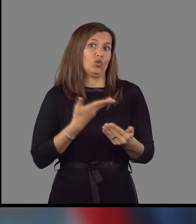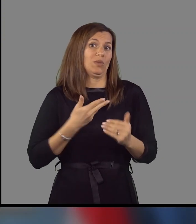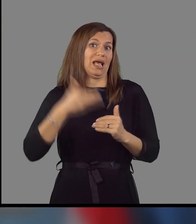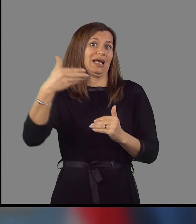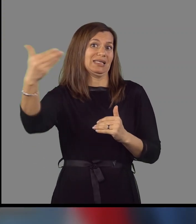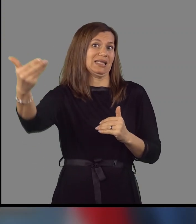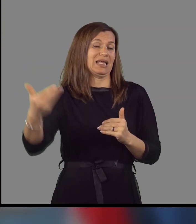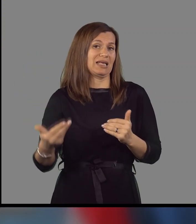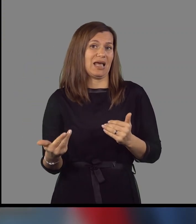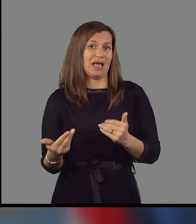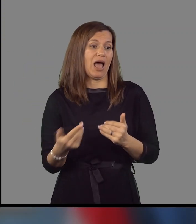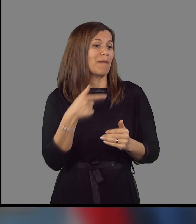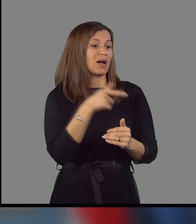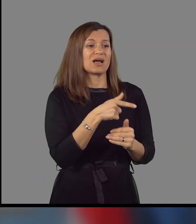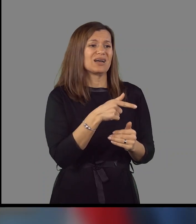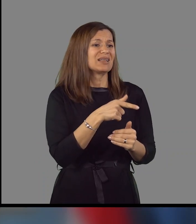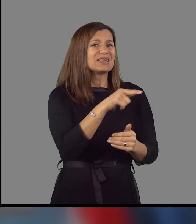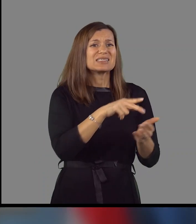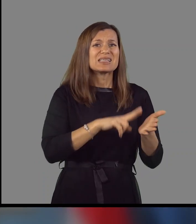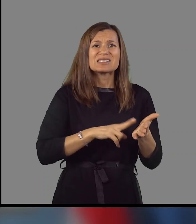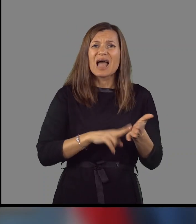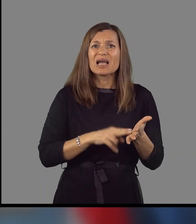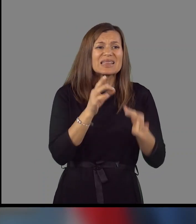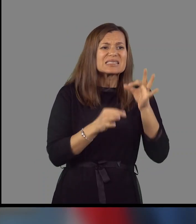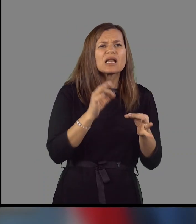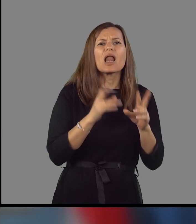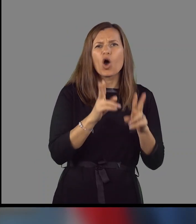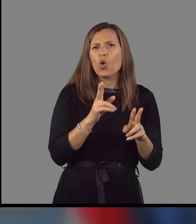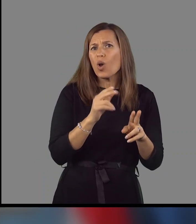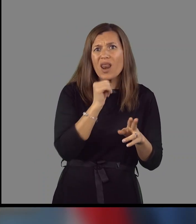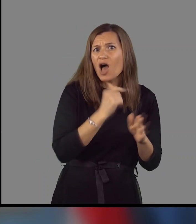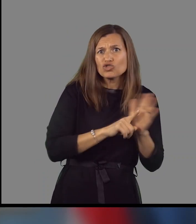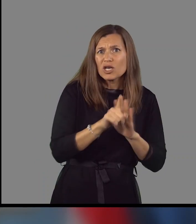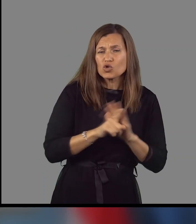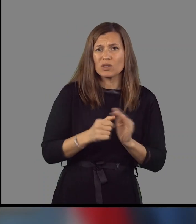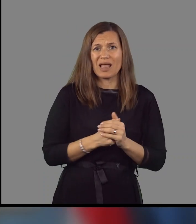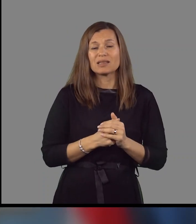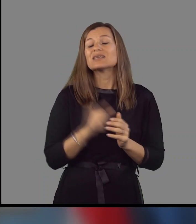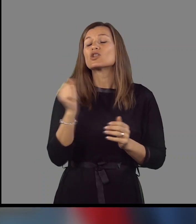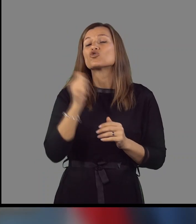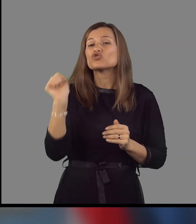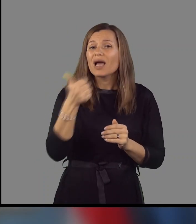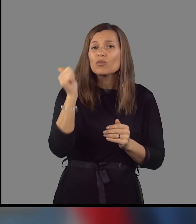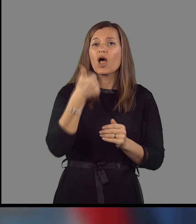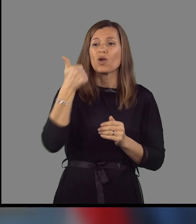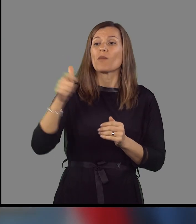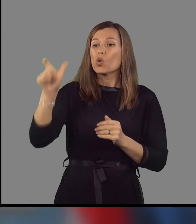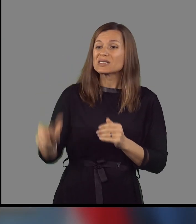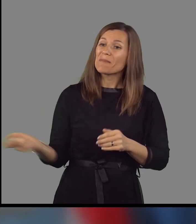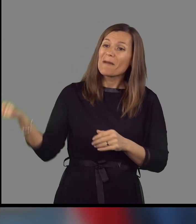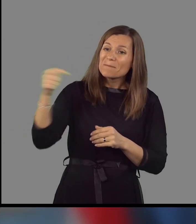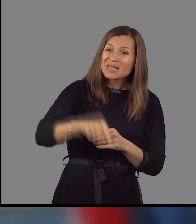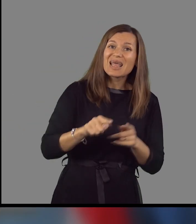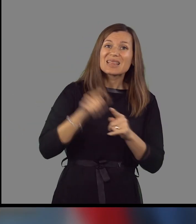imeti, mogoče imela kasneje, lažni in zavajajoči. Torej, oseba pride na testiranje takrat,